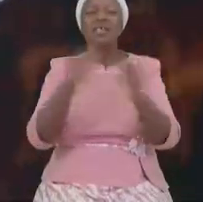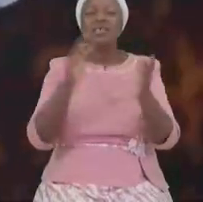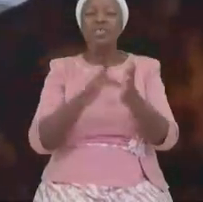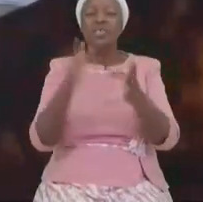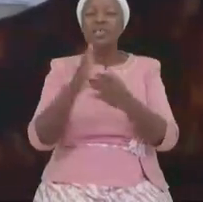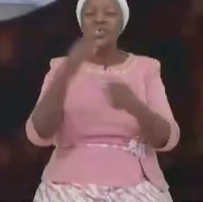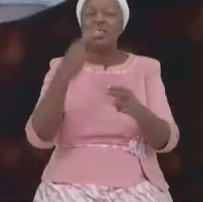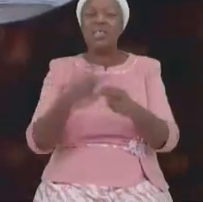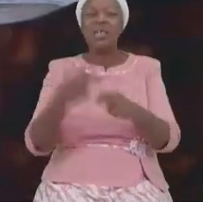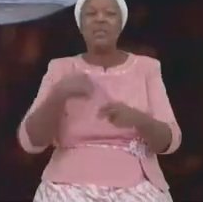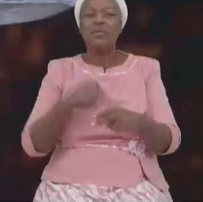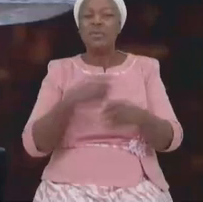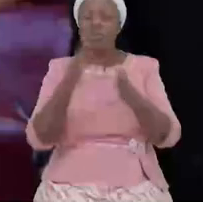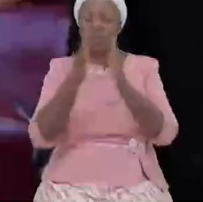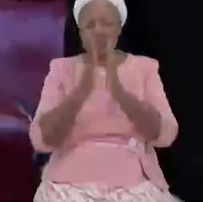nous prions.